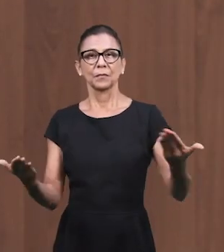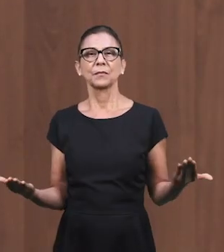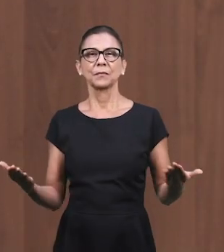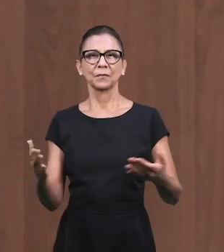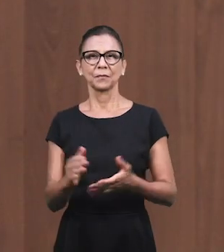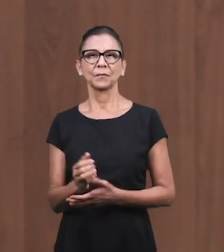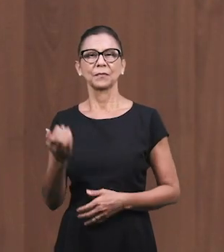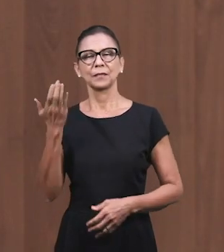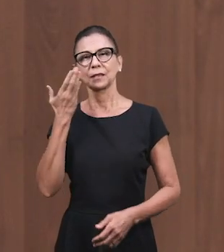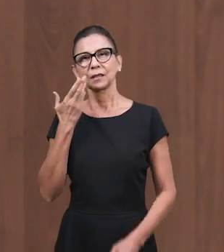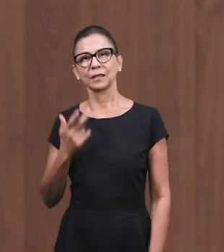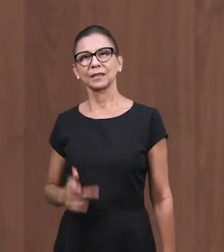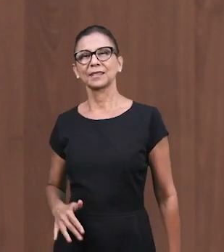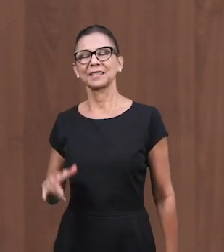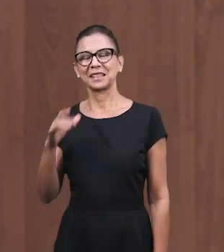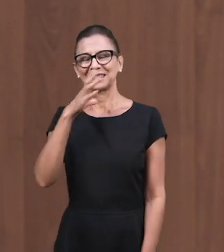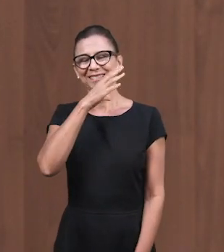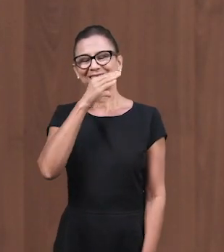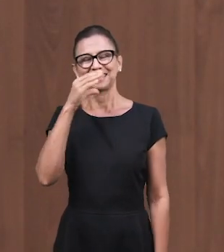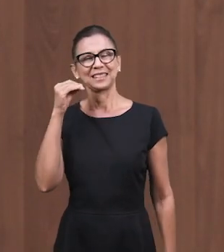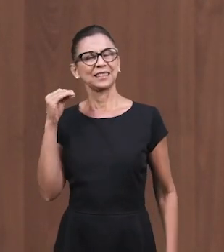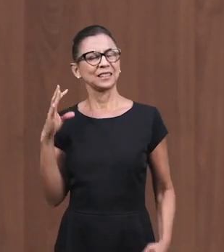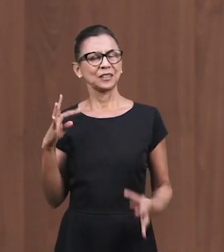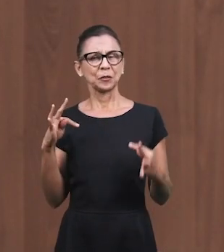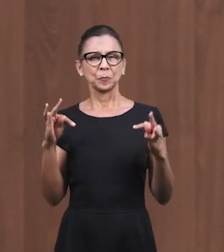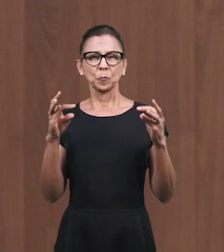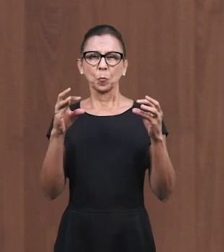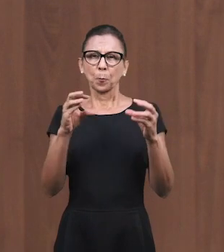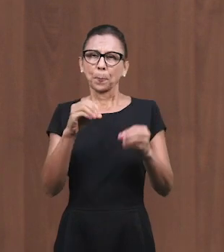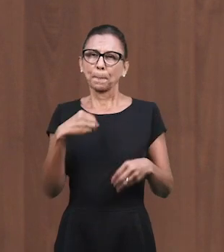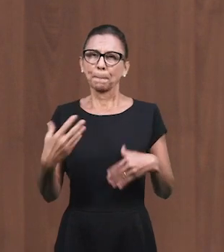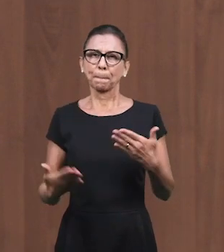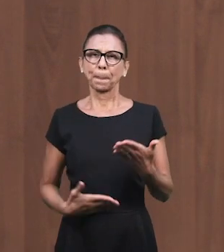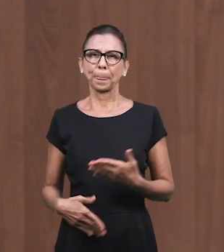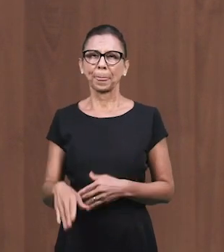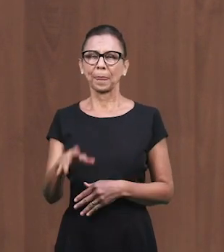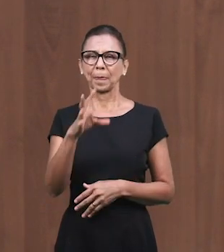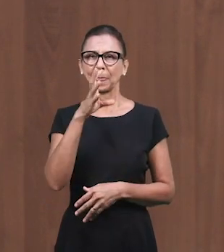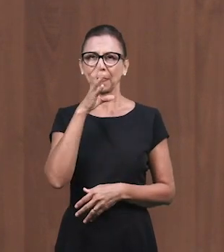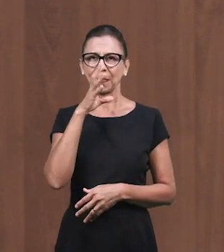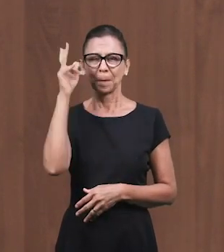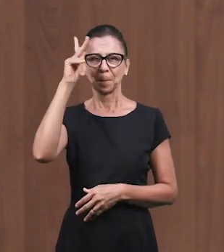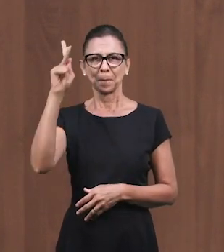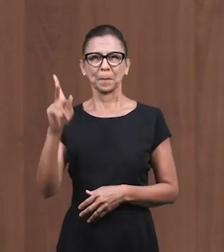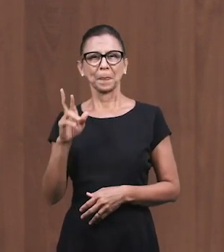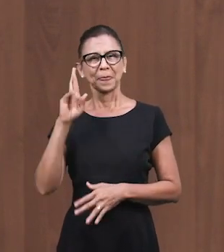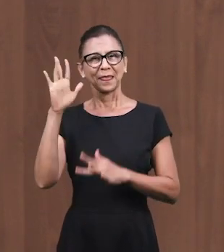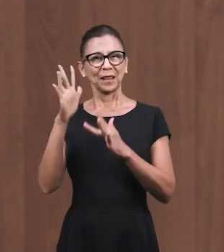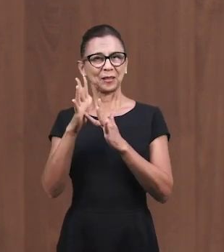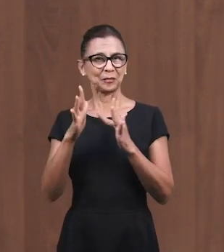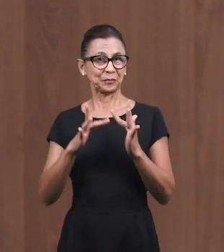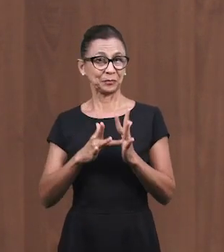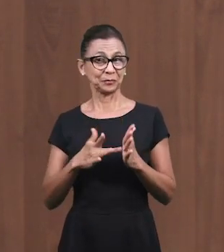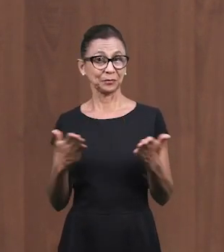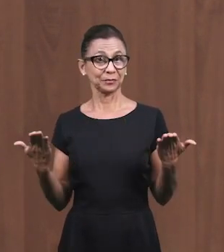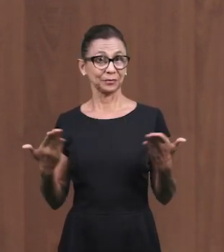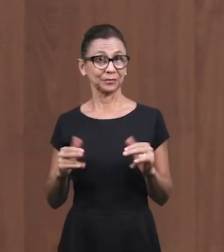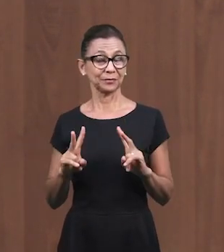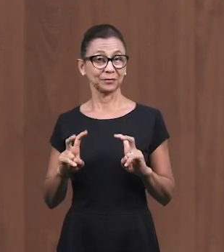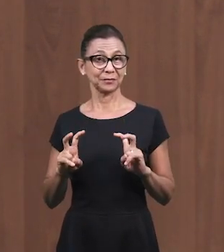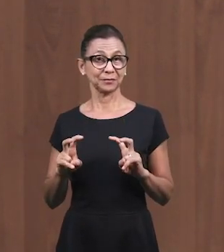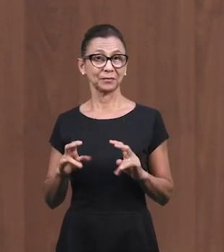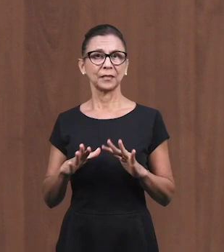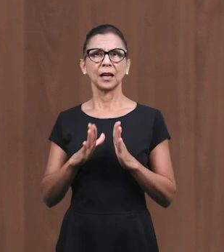Je veux saluer nos enfants intermédiaires et adolescents et tous les frères et sœurs qui nous assistent dans la paix du